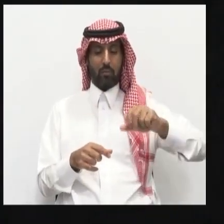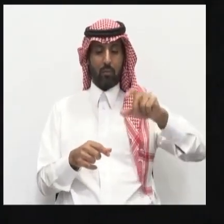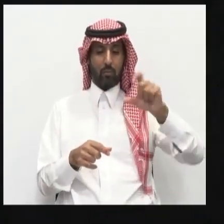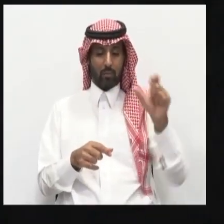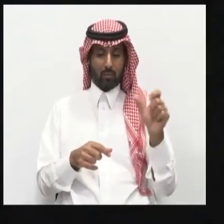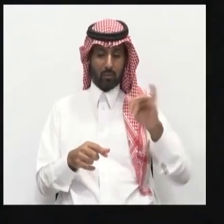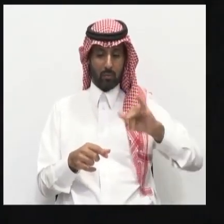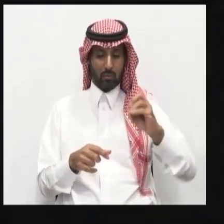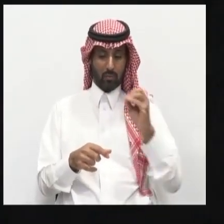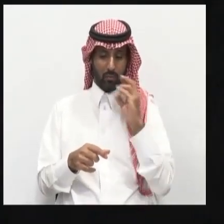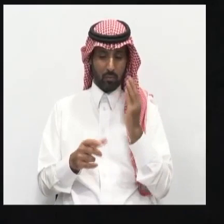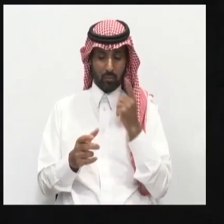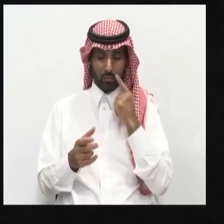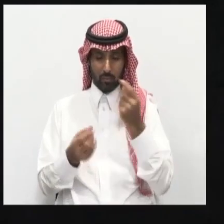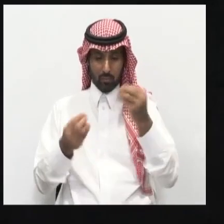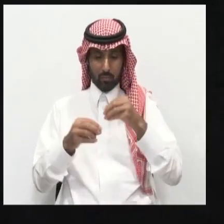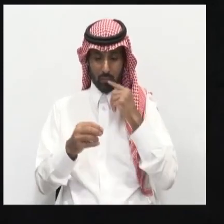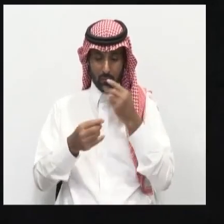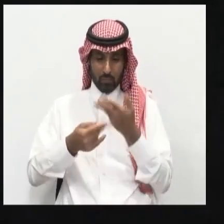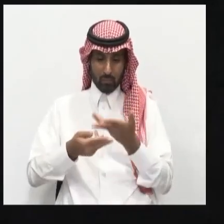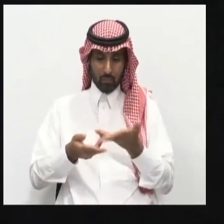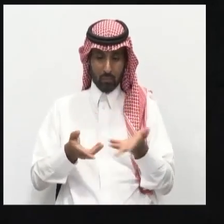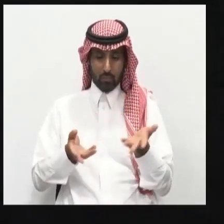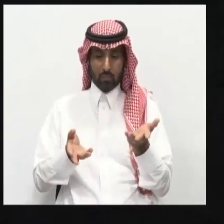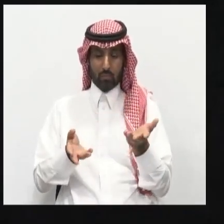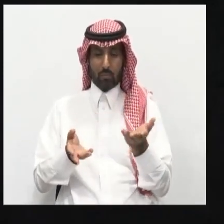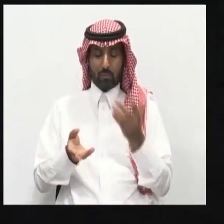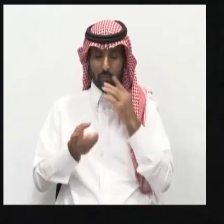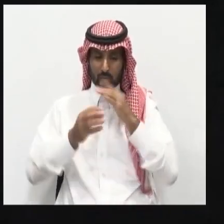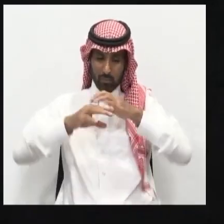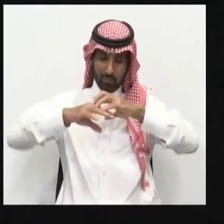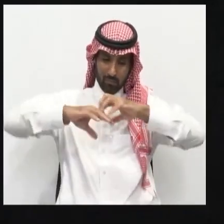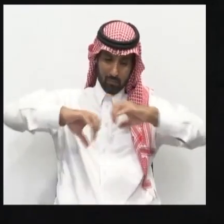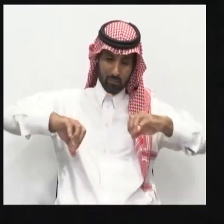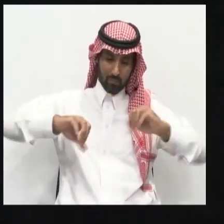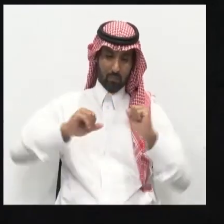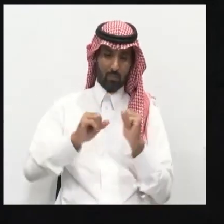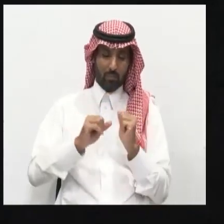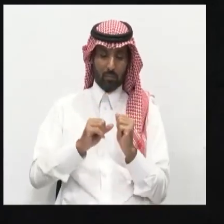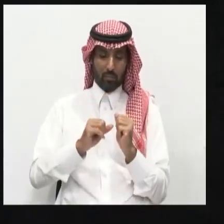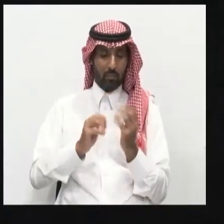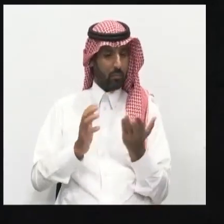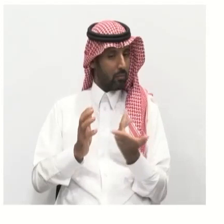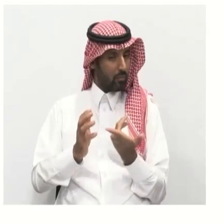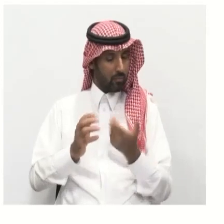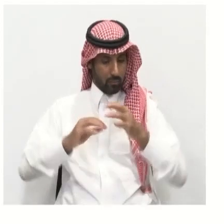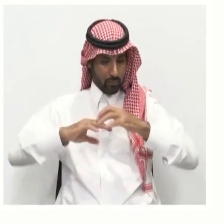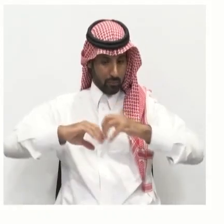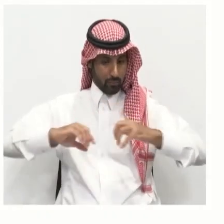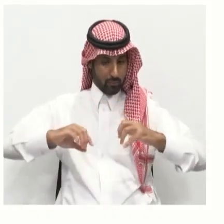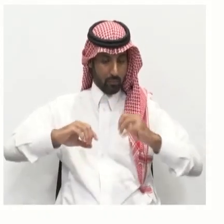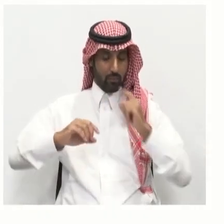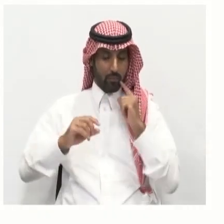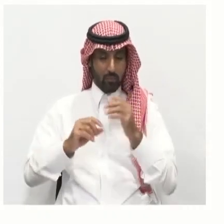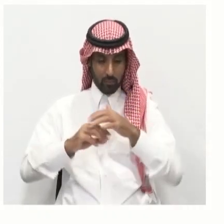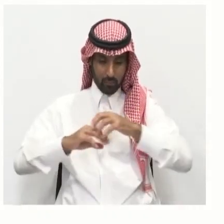بمعنى انه الم الذائبه نحاول انه نفكها نحاول انه نفكها طيب كيف نفكها كل